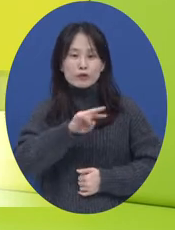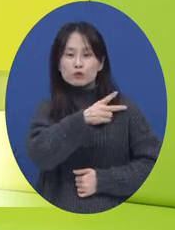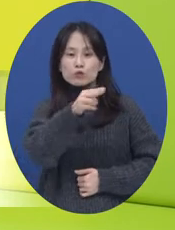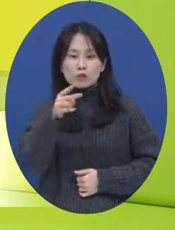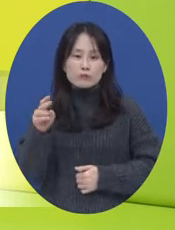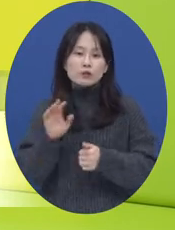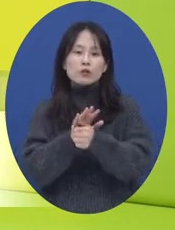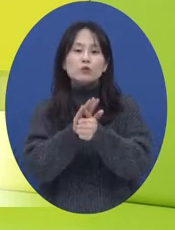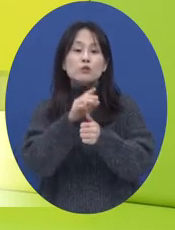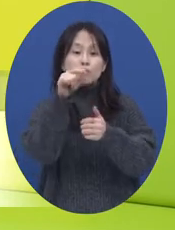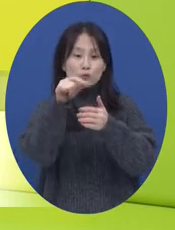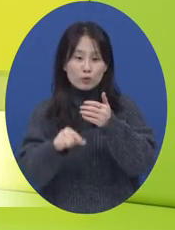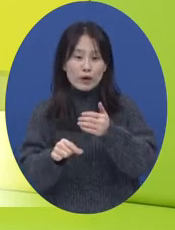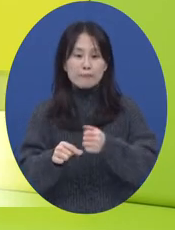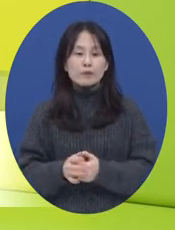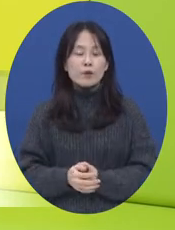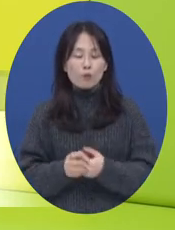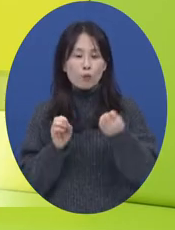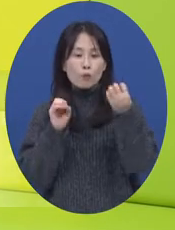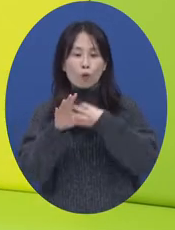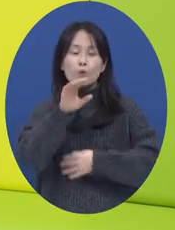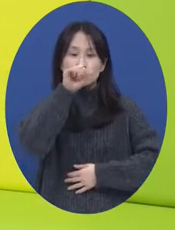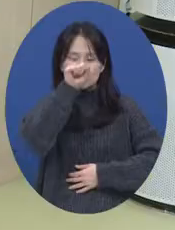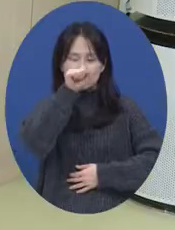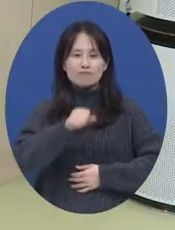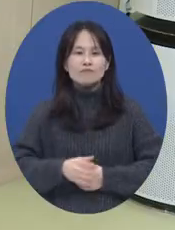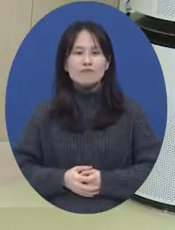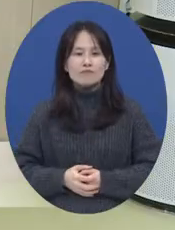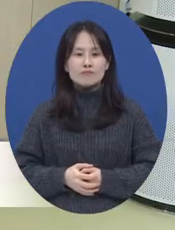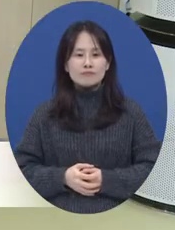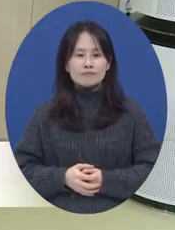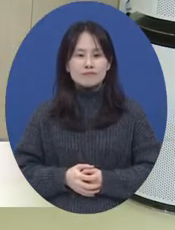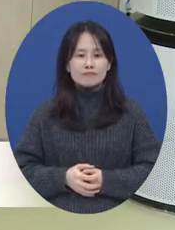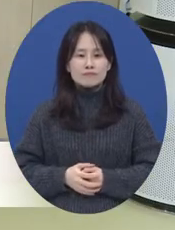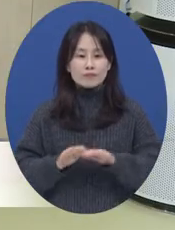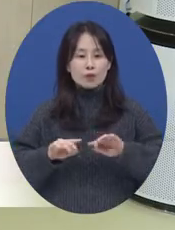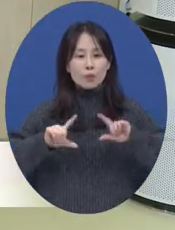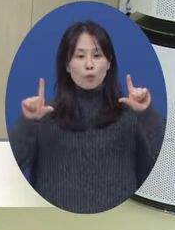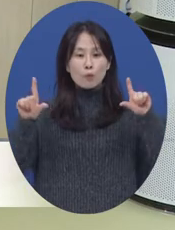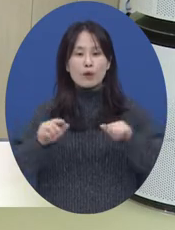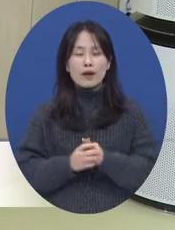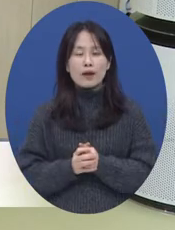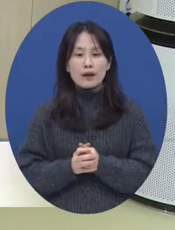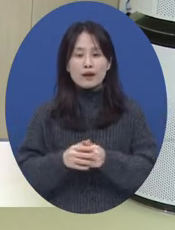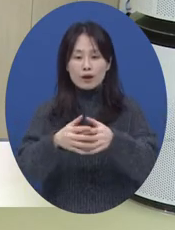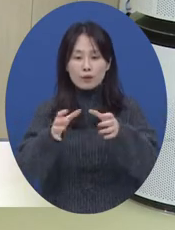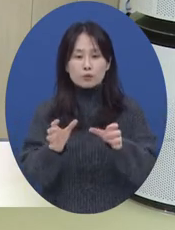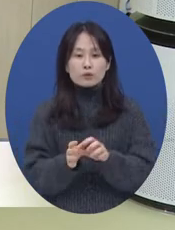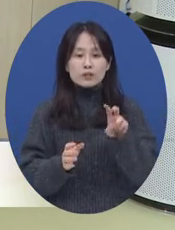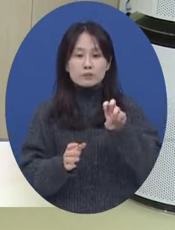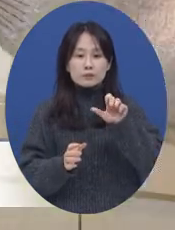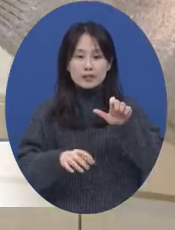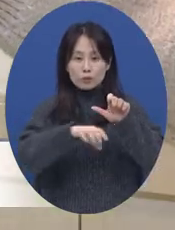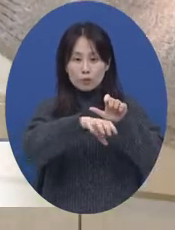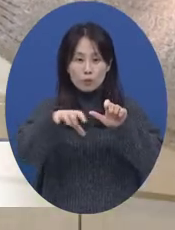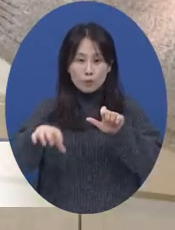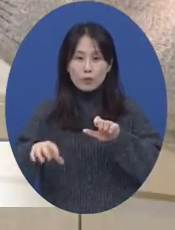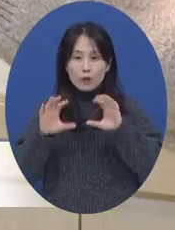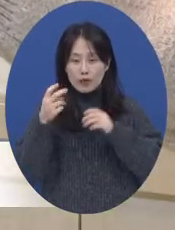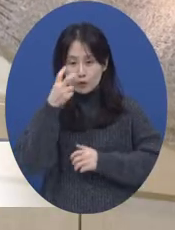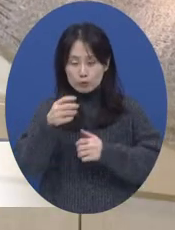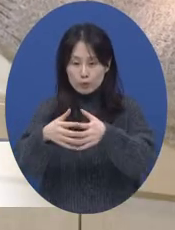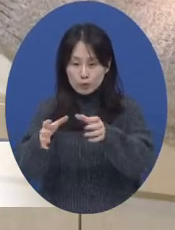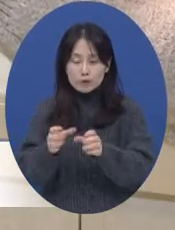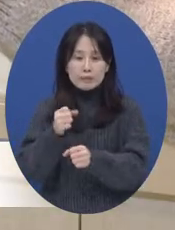돌봐주는 그런 프롤 맴 이구요 많이 험이 좋습니다 경기도는 올해 주인공 동체 숨을 5곳을 아동 돌봄 공동체